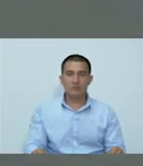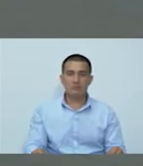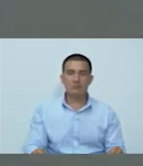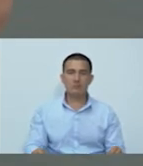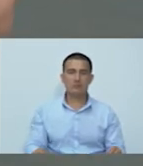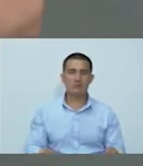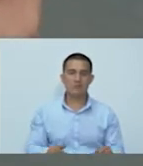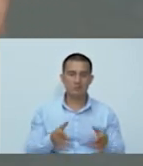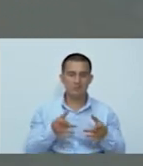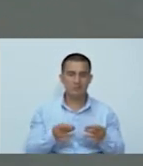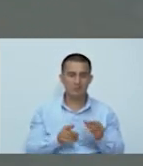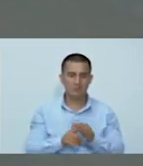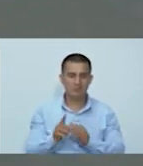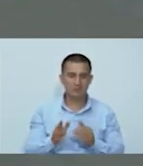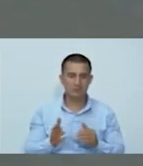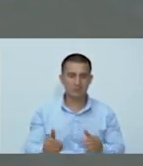Yopishtirib olamiz.